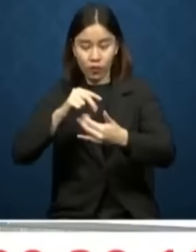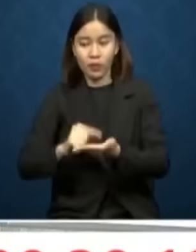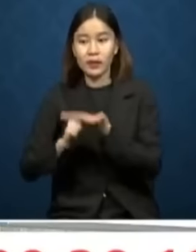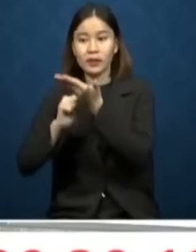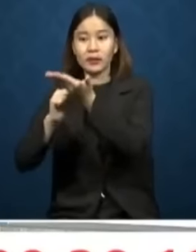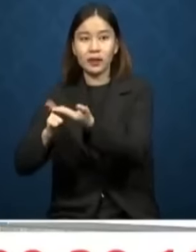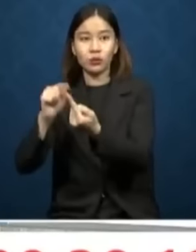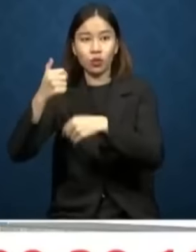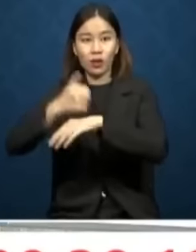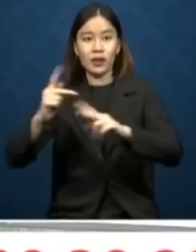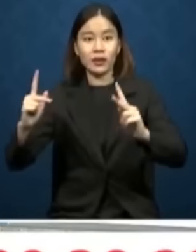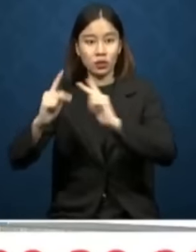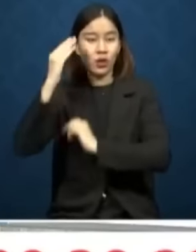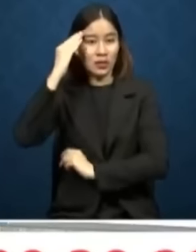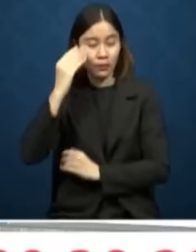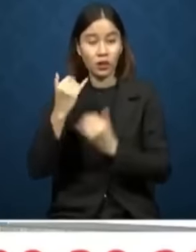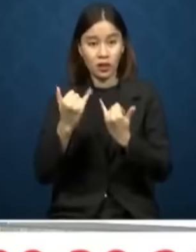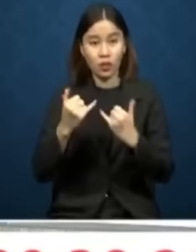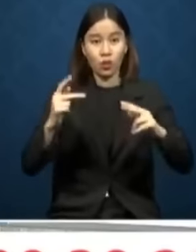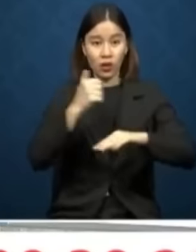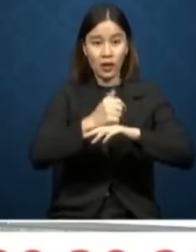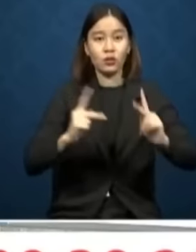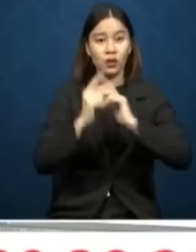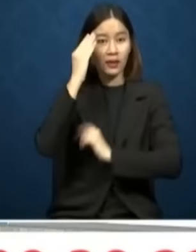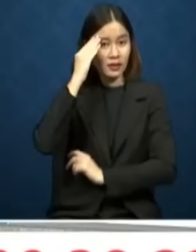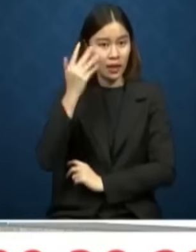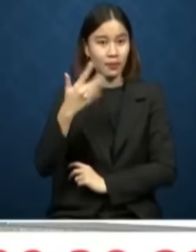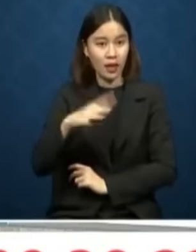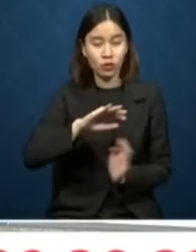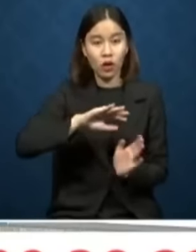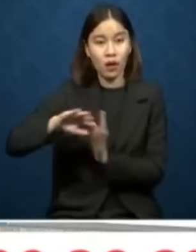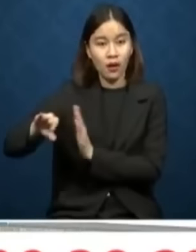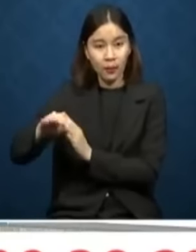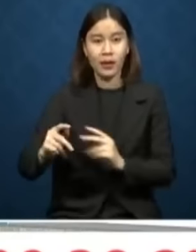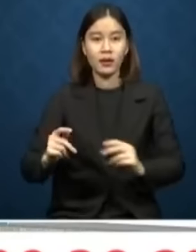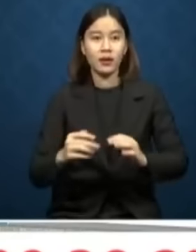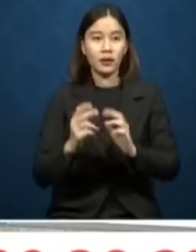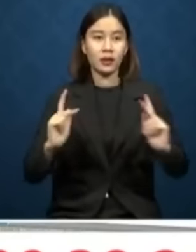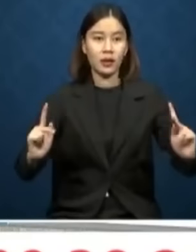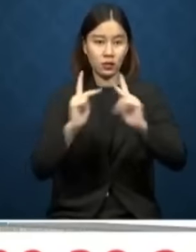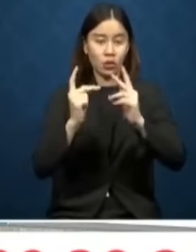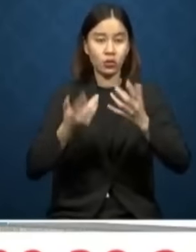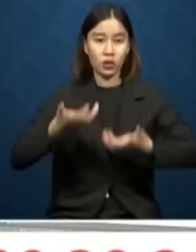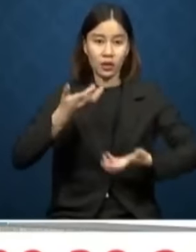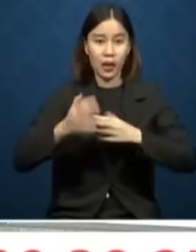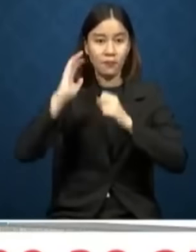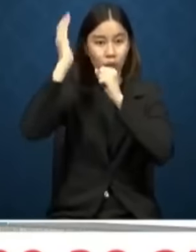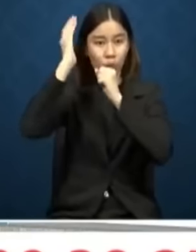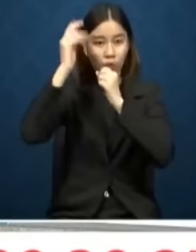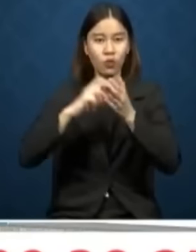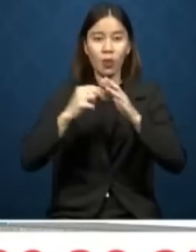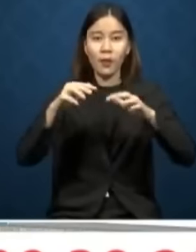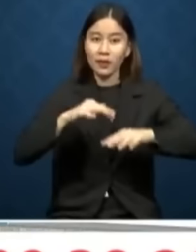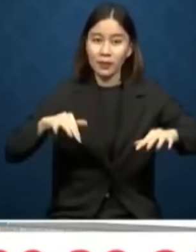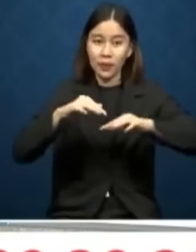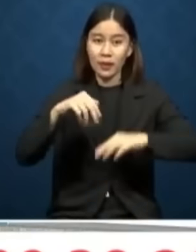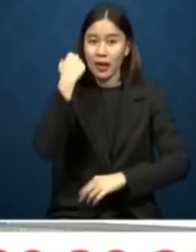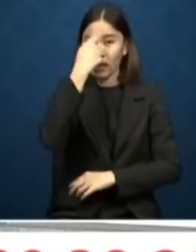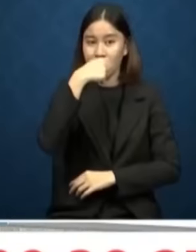รุปว่าท่านรัฐมนตรีทราบแล้วนะทีนี้ผมต่อครับคำชี้แจงที่กระทรวงยุติธรรมแถลงว่าเป็นเรื่องปกติของคน